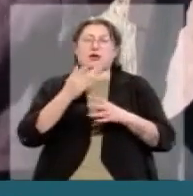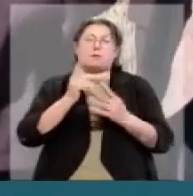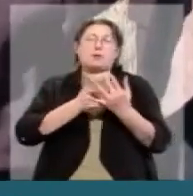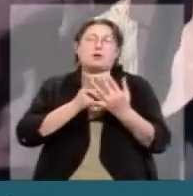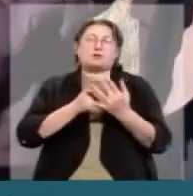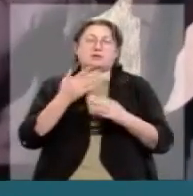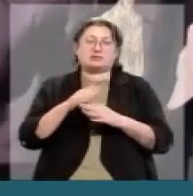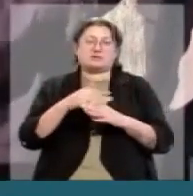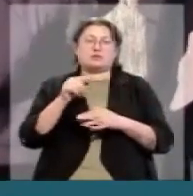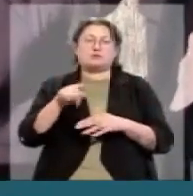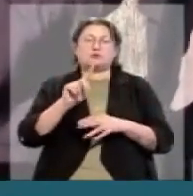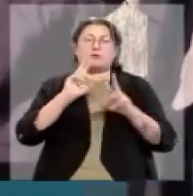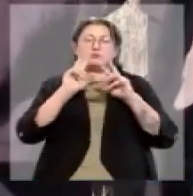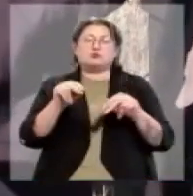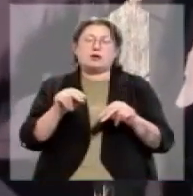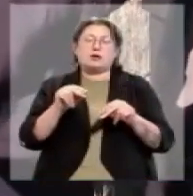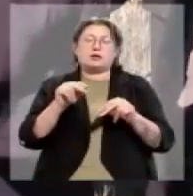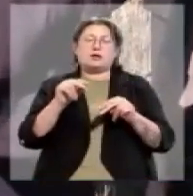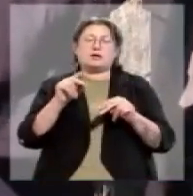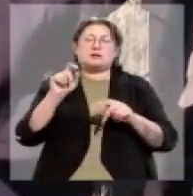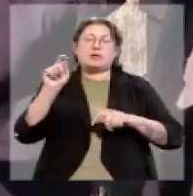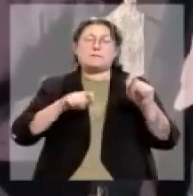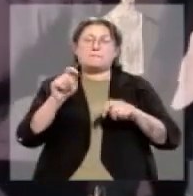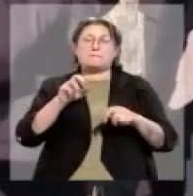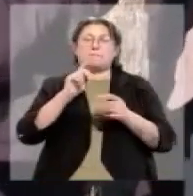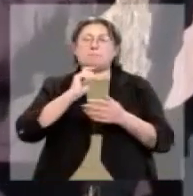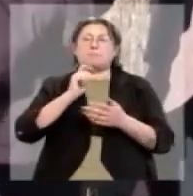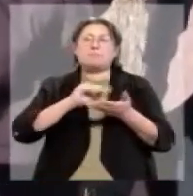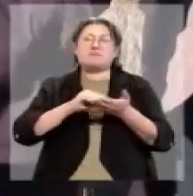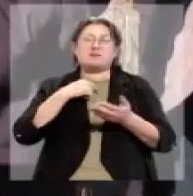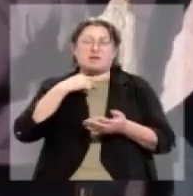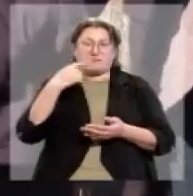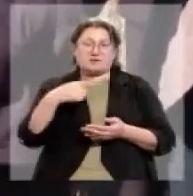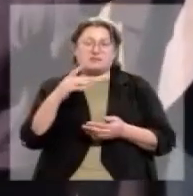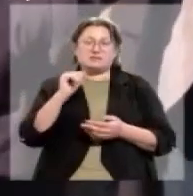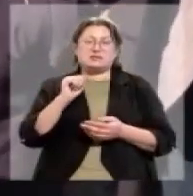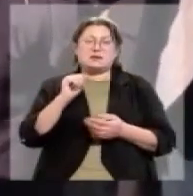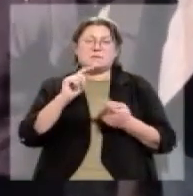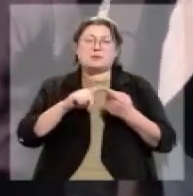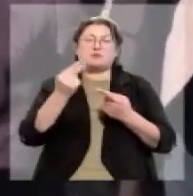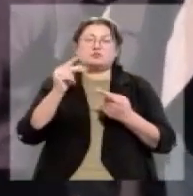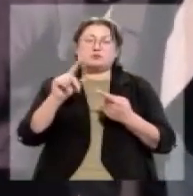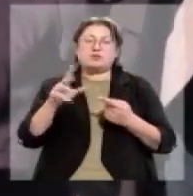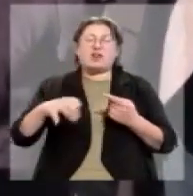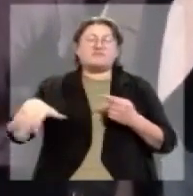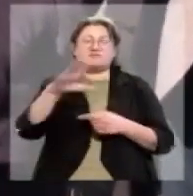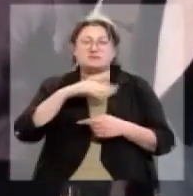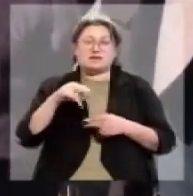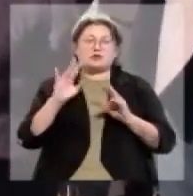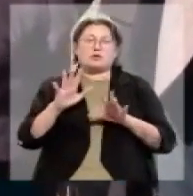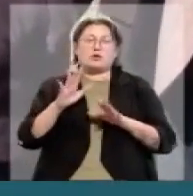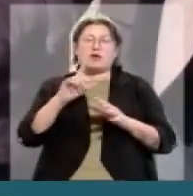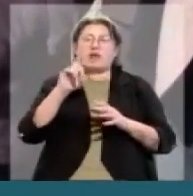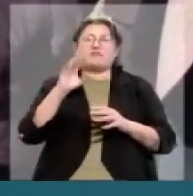кредитованию. То, что вы обещали на селекторе, на брифинге я говорил, что первое – это дизтоплив дешевле для всех, не только